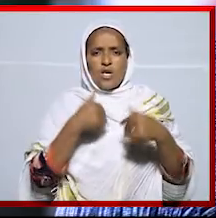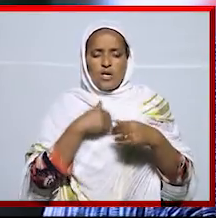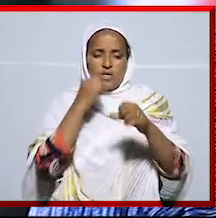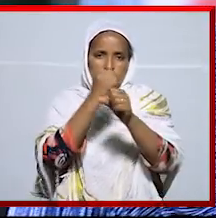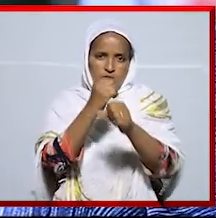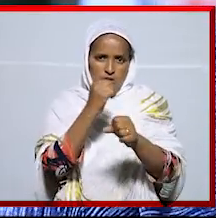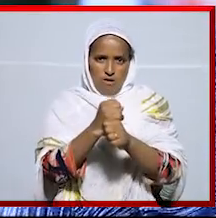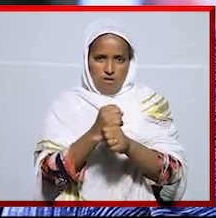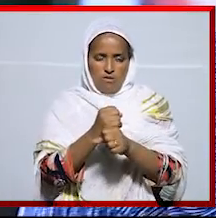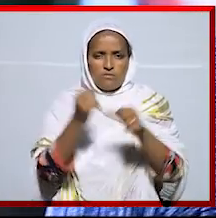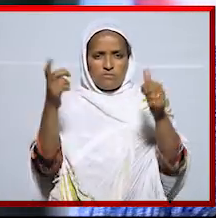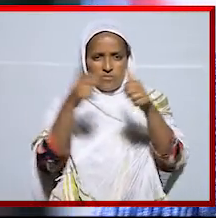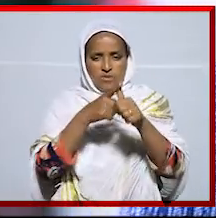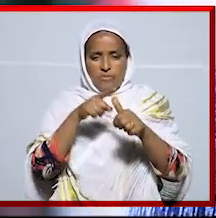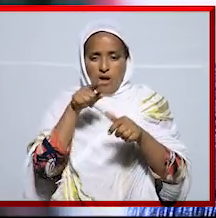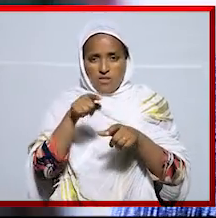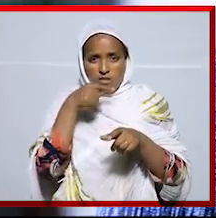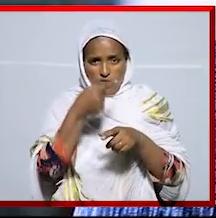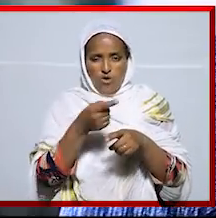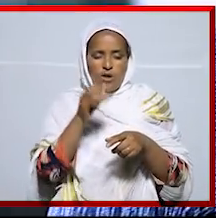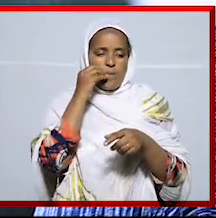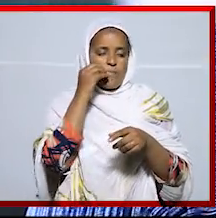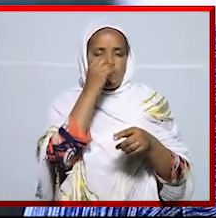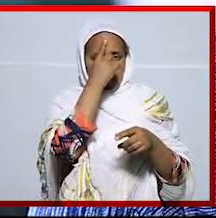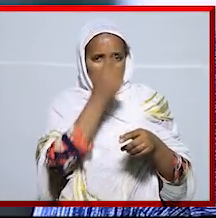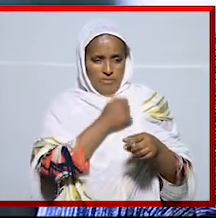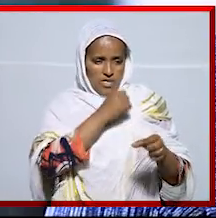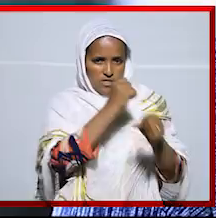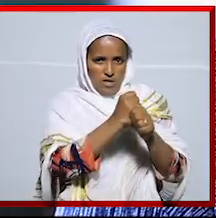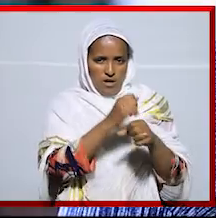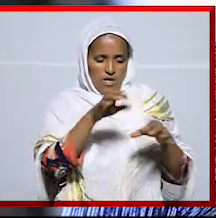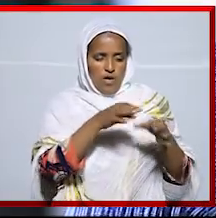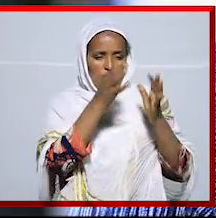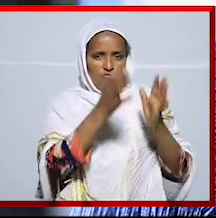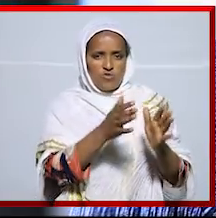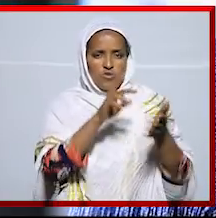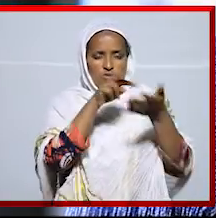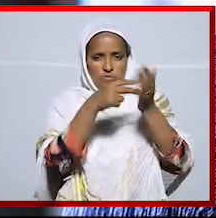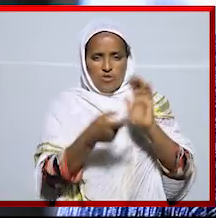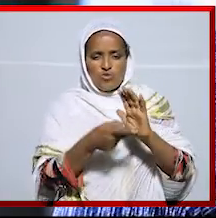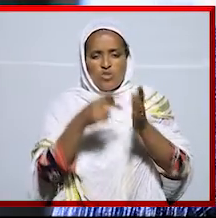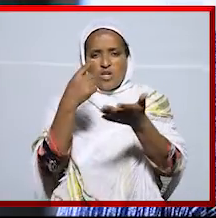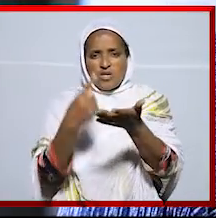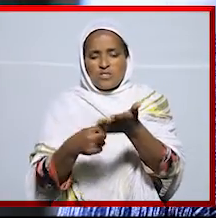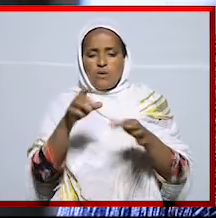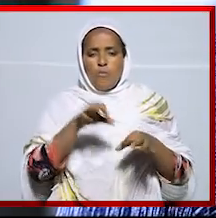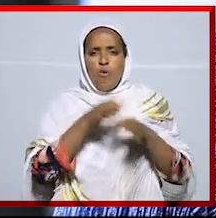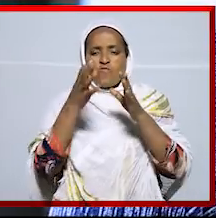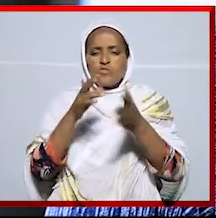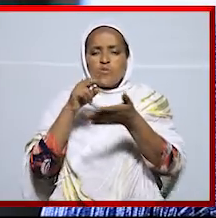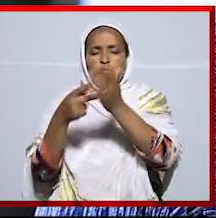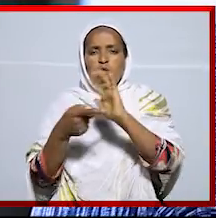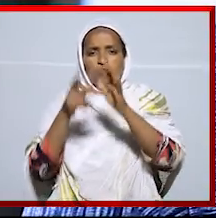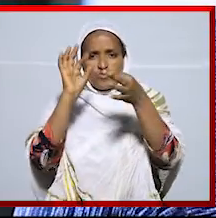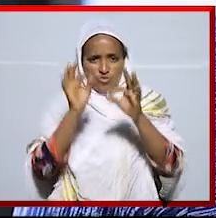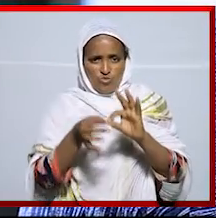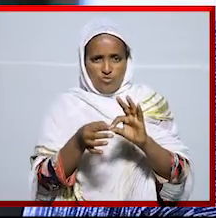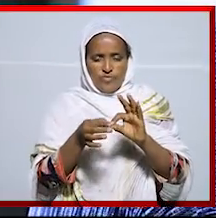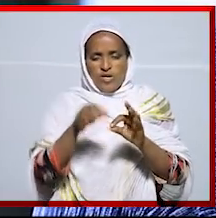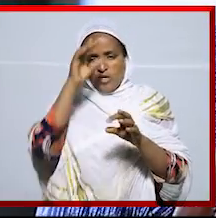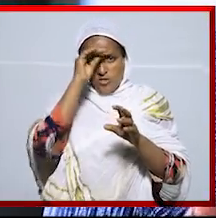ከብዙ ነገሮች ይሰራል የመጀመሪያው አንተ እንዳልከው ከቤተ እምነት ይሰራል ማለትም ከመንፈሳዊነት ማለት ነው ይሄን መንፈሳዊነት ምን ማለት